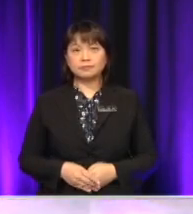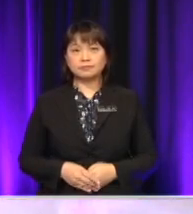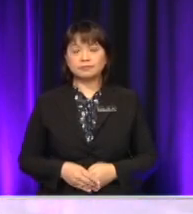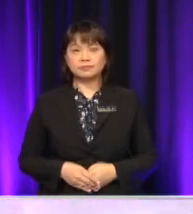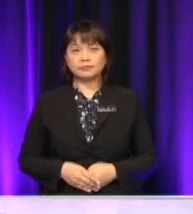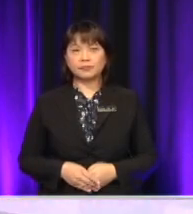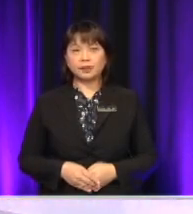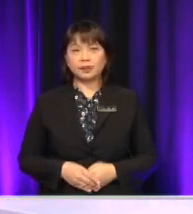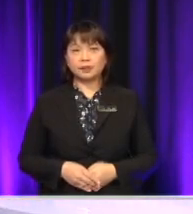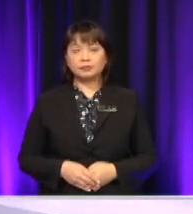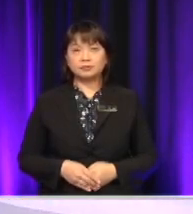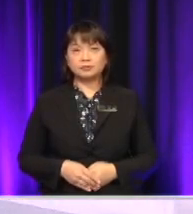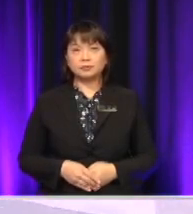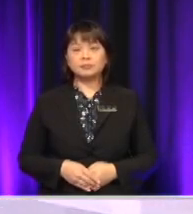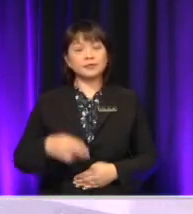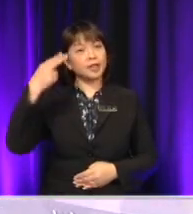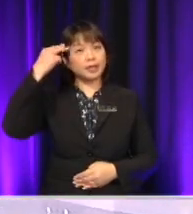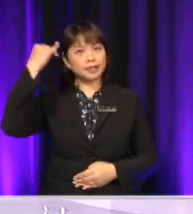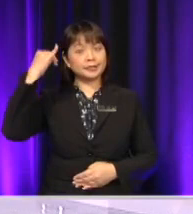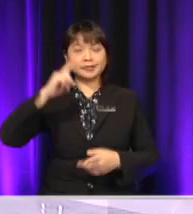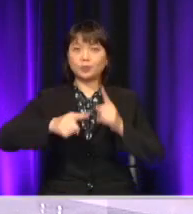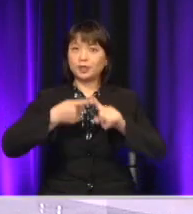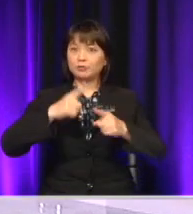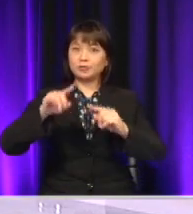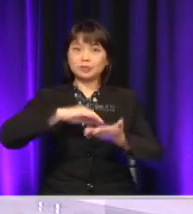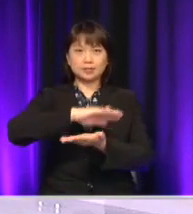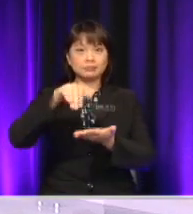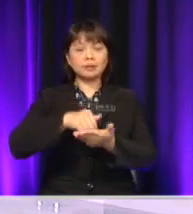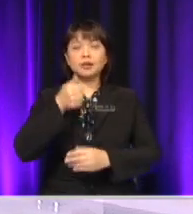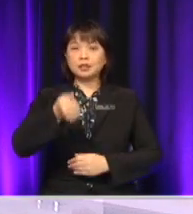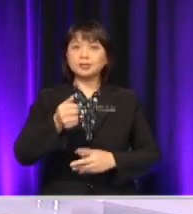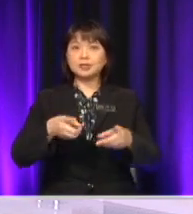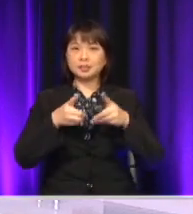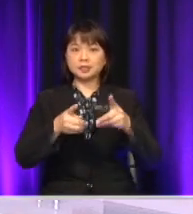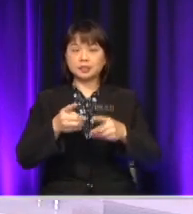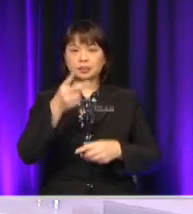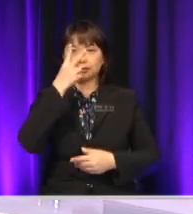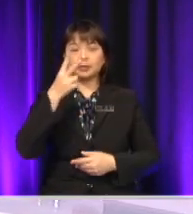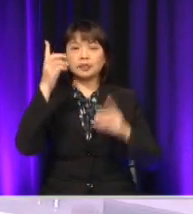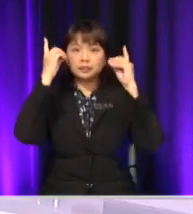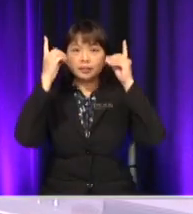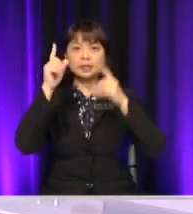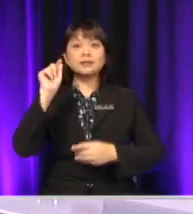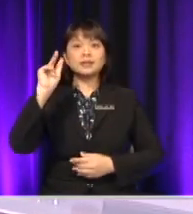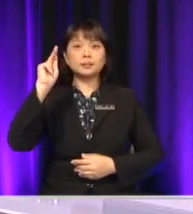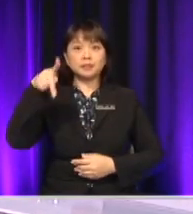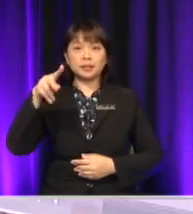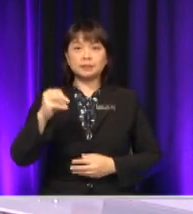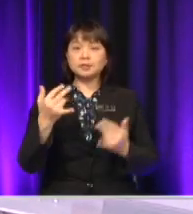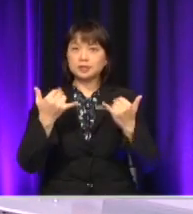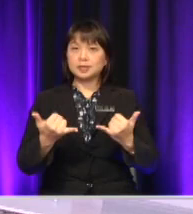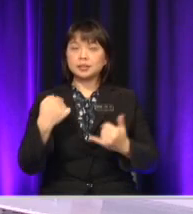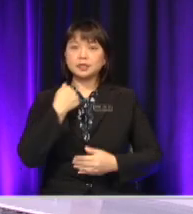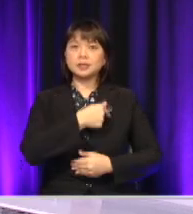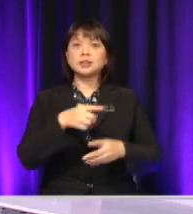Menarik juga sebenarnya buku sains. Hai kawan-kawan semua. Anda sedang menonton Didik TV KPM sekarang. Sekarang kita